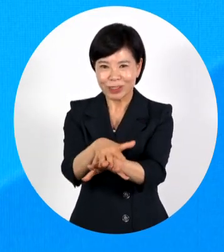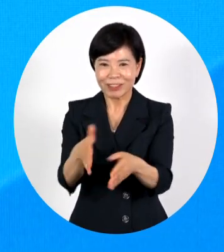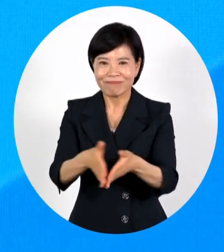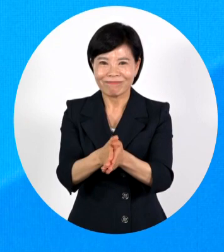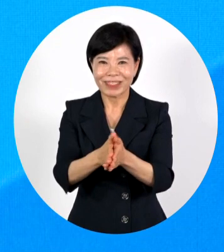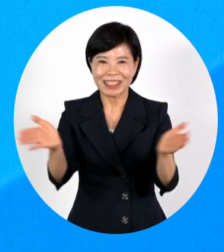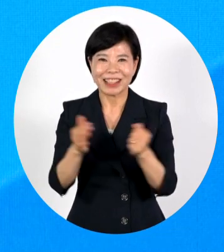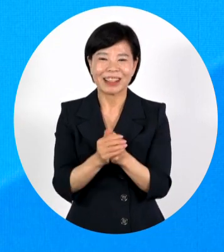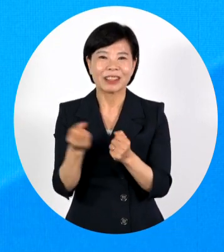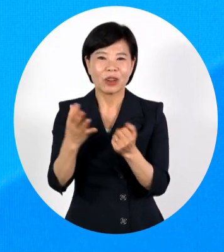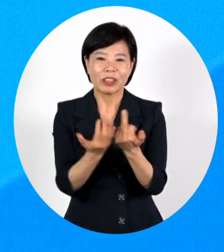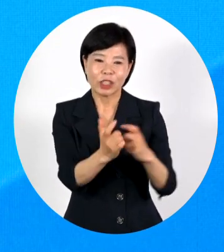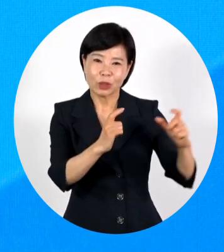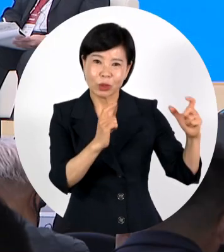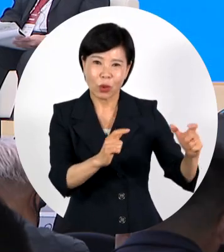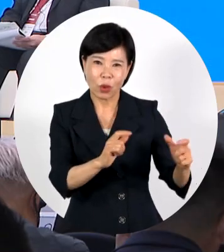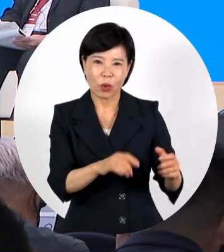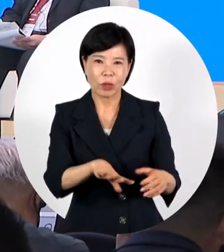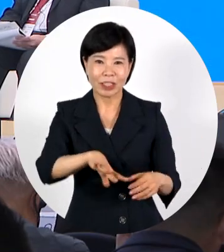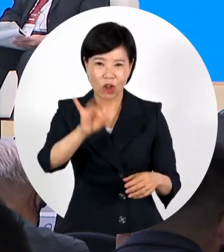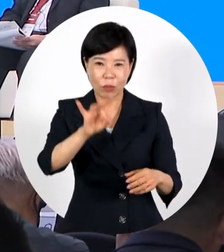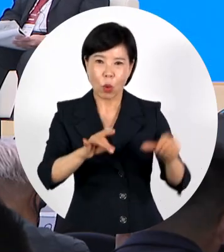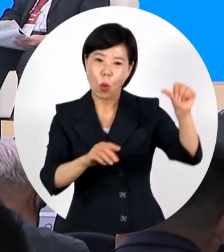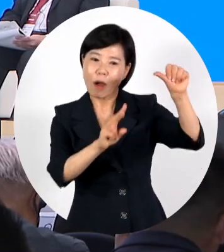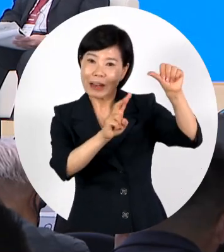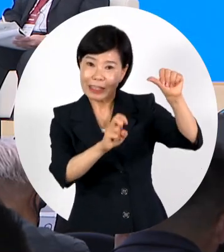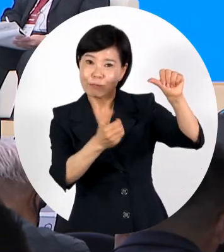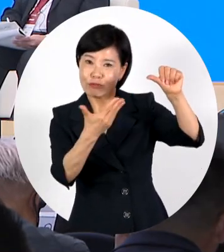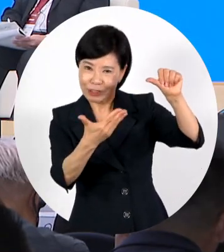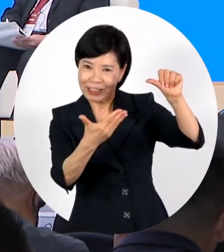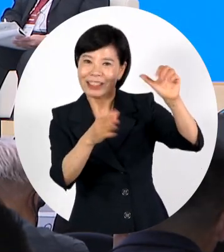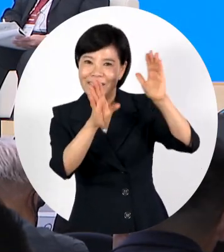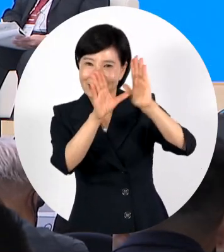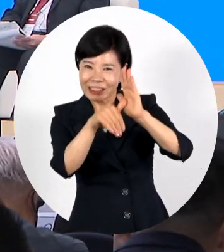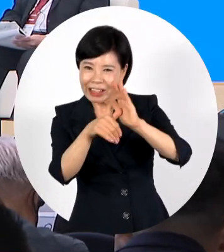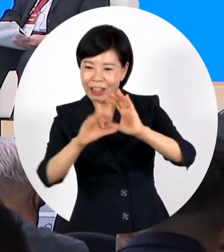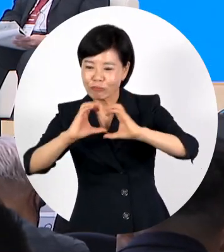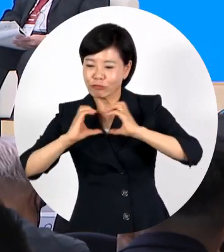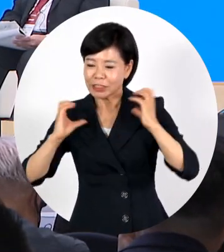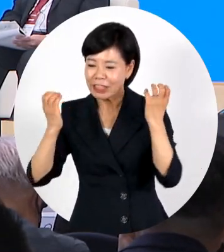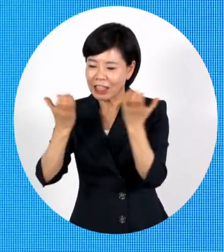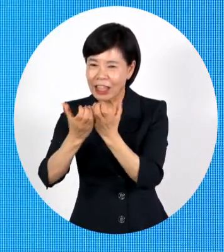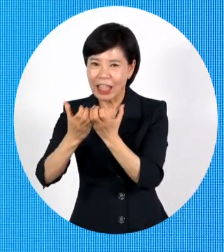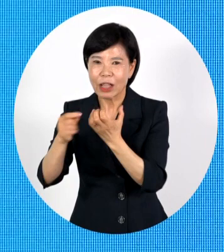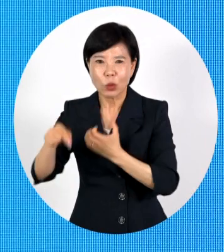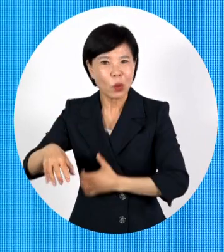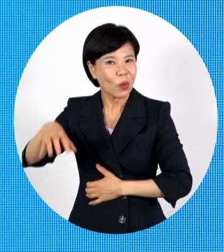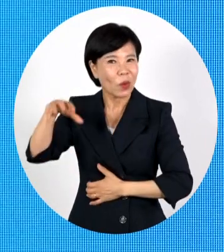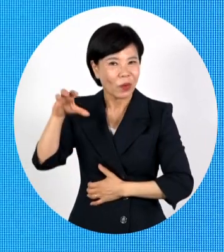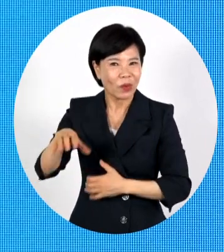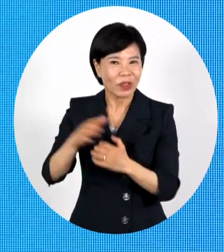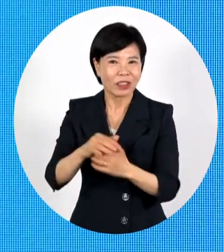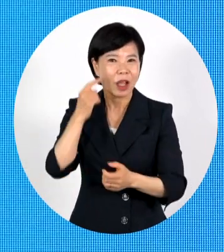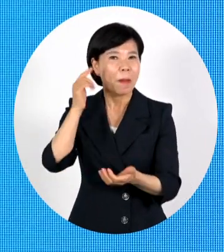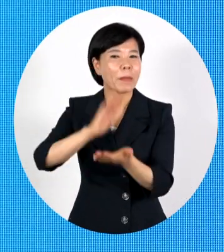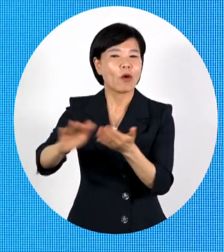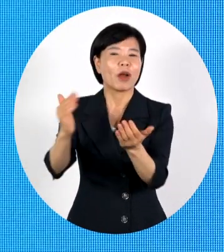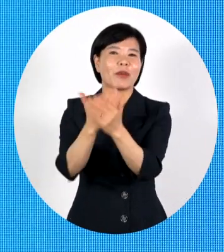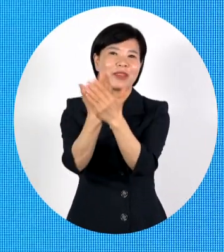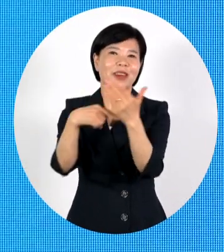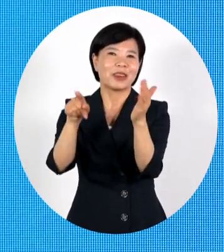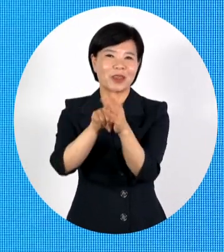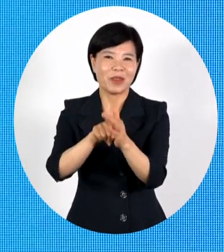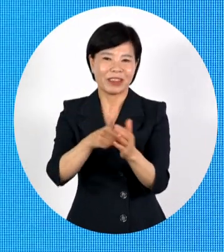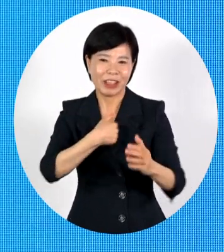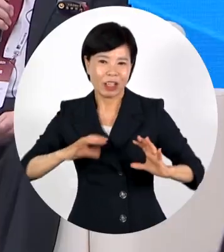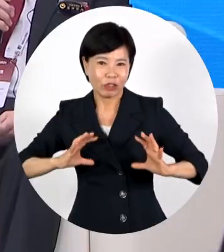됐습니다. 제주도는 제주포럼 첫날인 5월 29일 제주국제컨벤션센터 한라홀에서 평화와 번영을